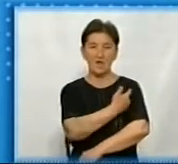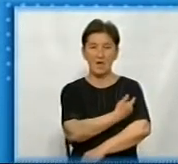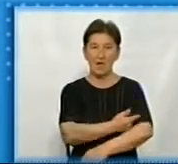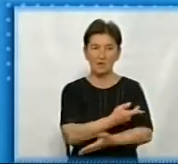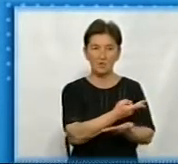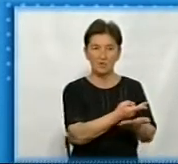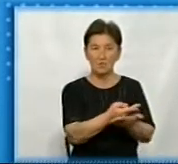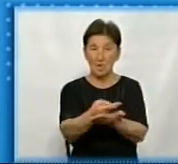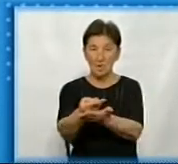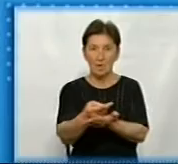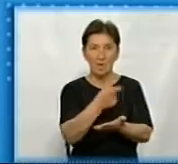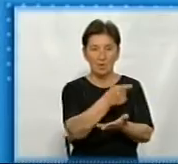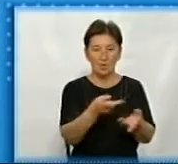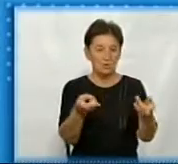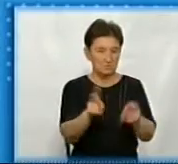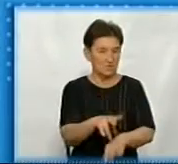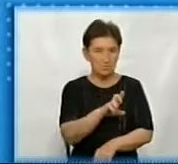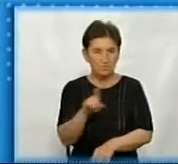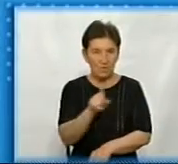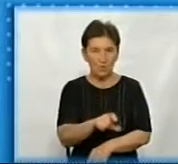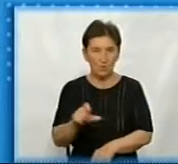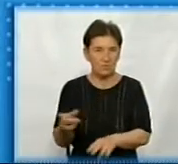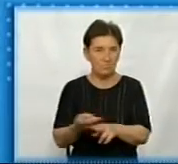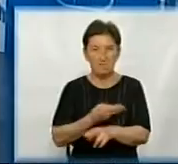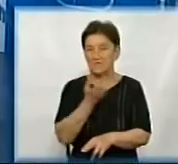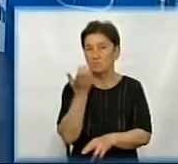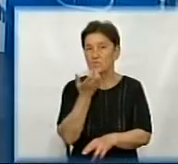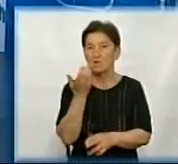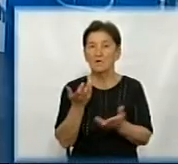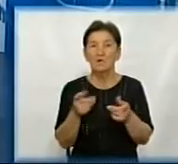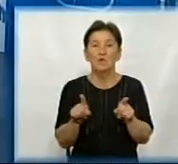отоплення, залишились люди без тепла. Чому